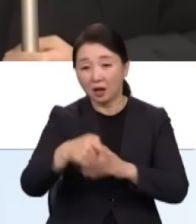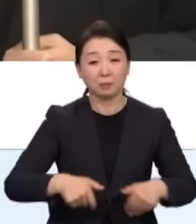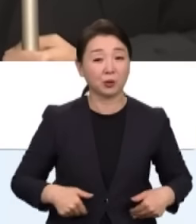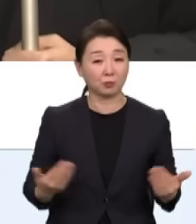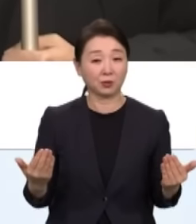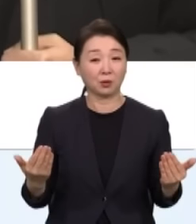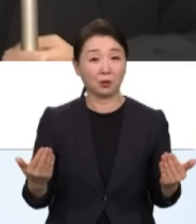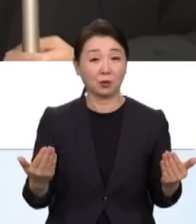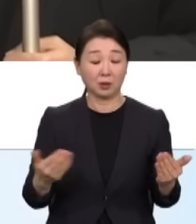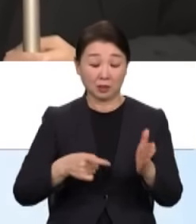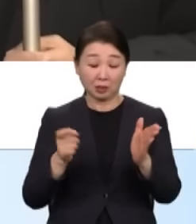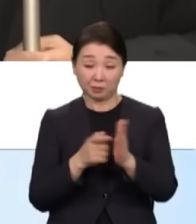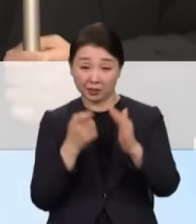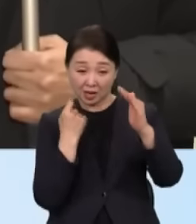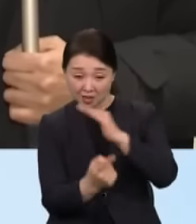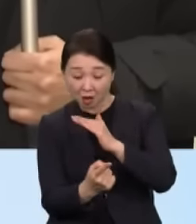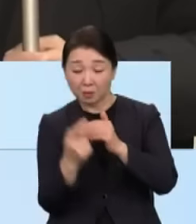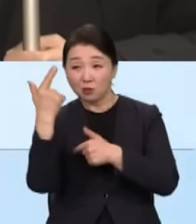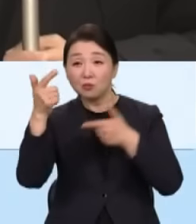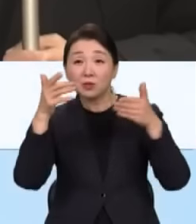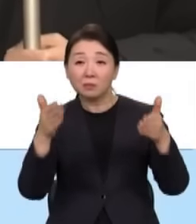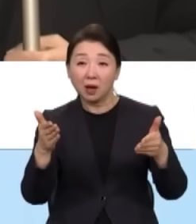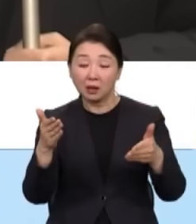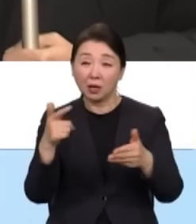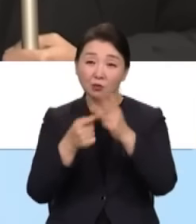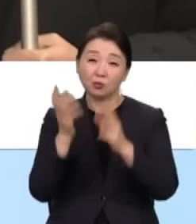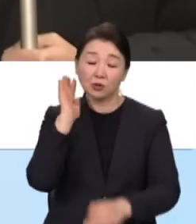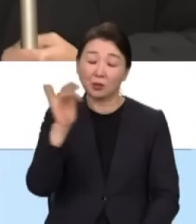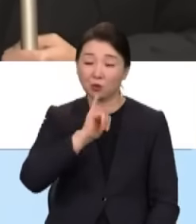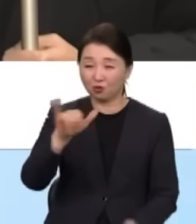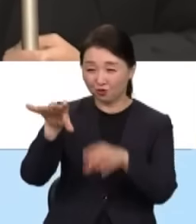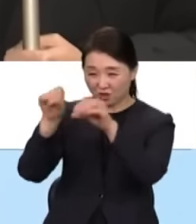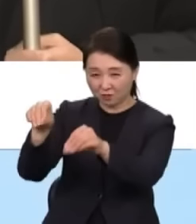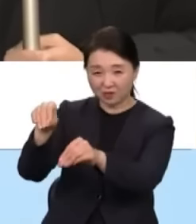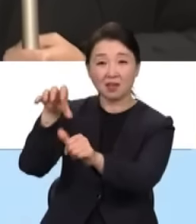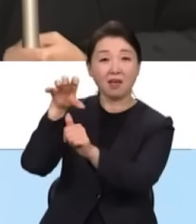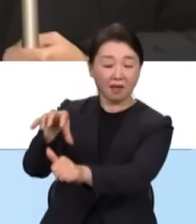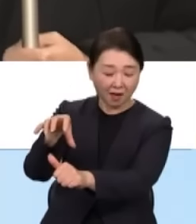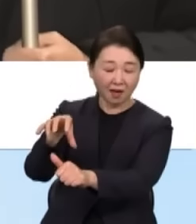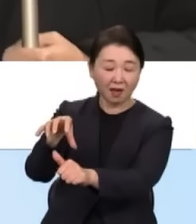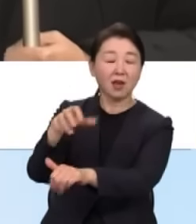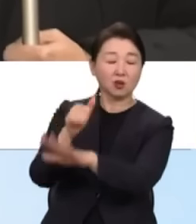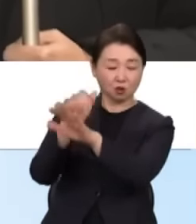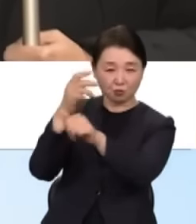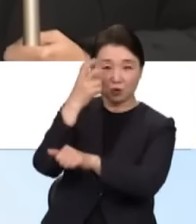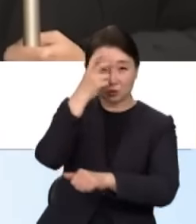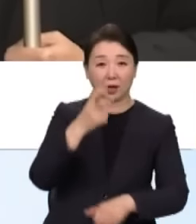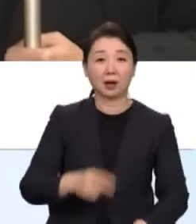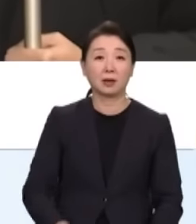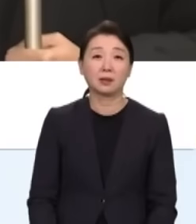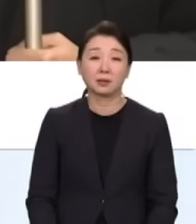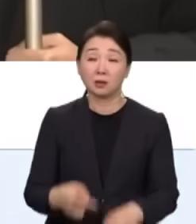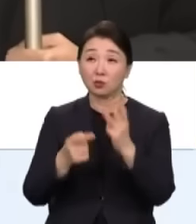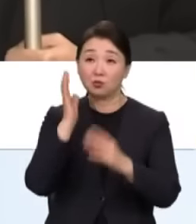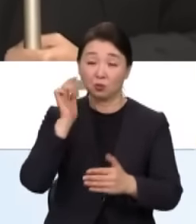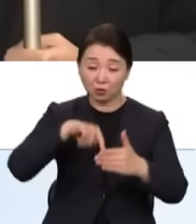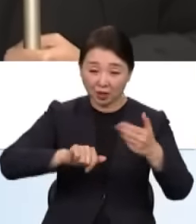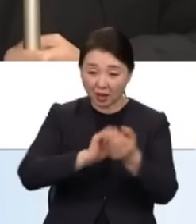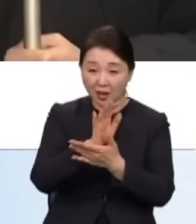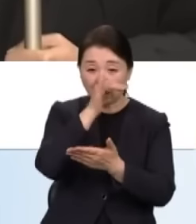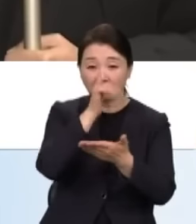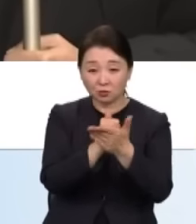때문입니다. 비상계엄 엿새 만에 윤 대통령의 출국 금지가 이루어진 것도 이런 수사 흐름을 반영하고 있습니다. 윤 대통령의 내란 혐의에 대한